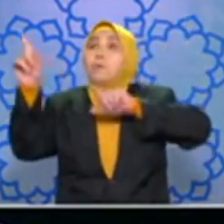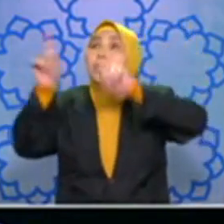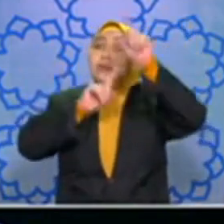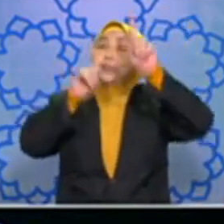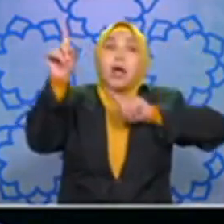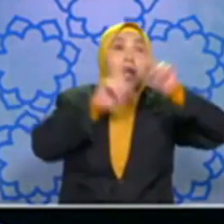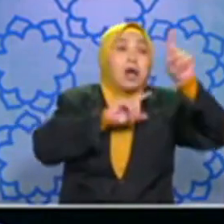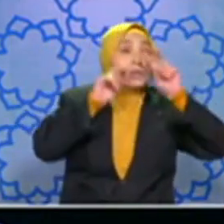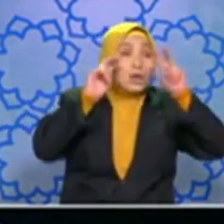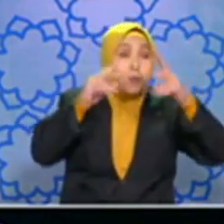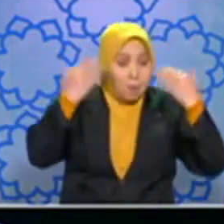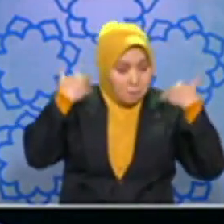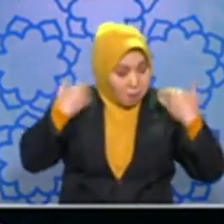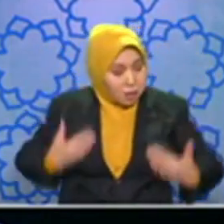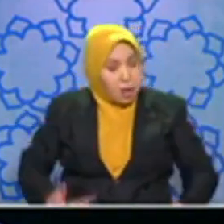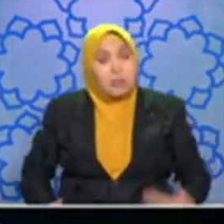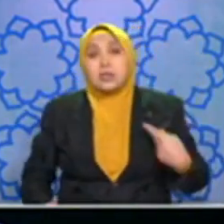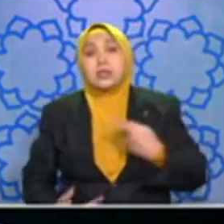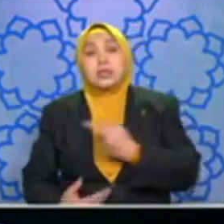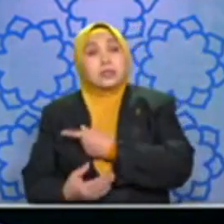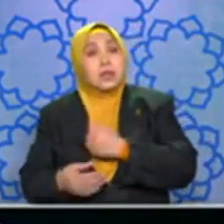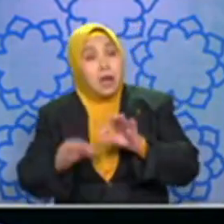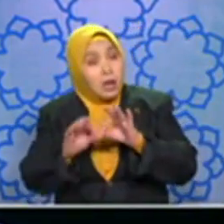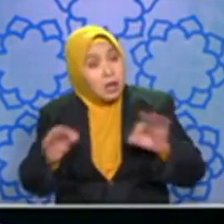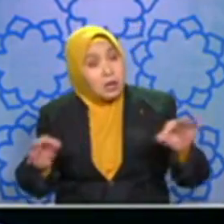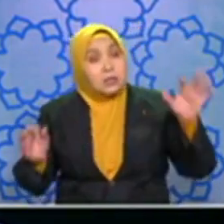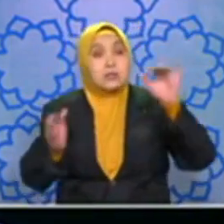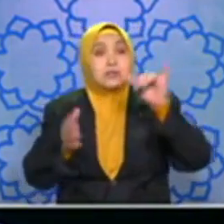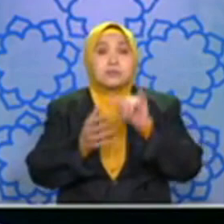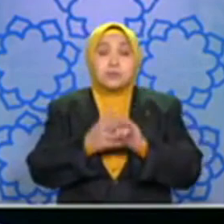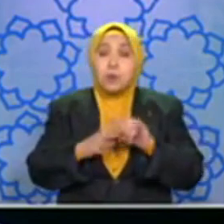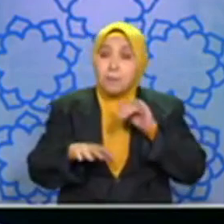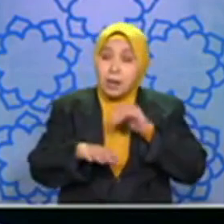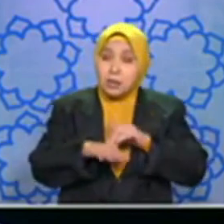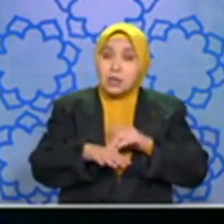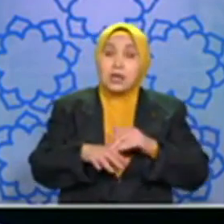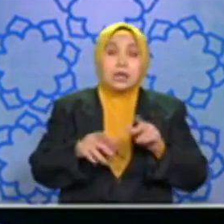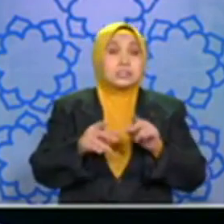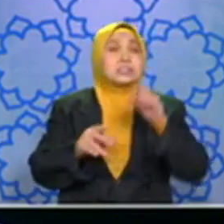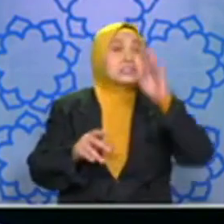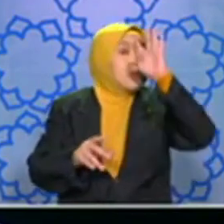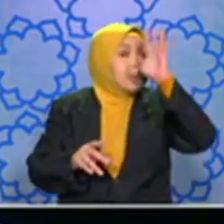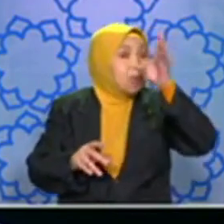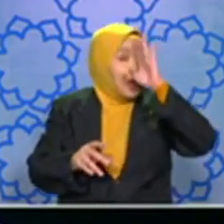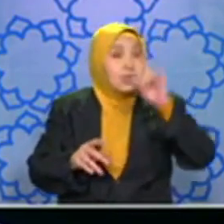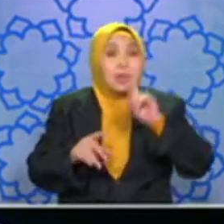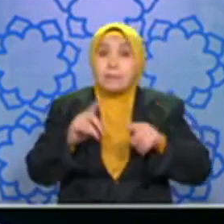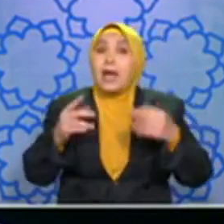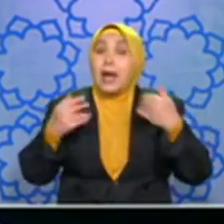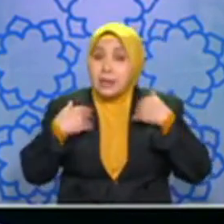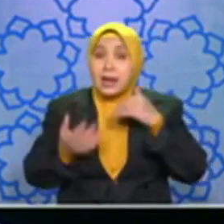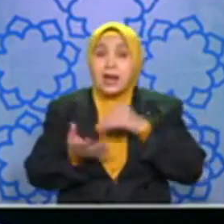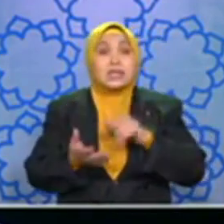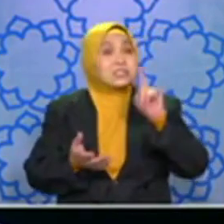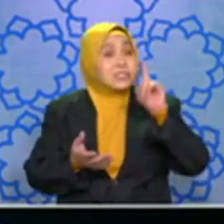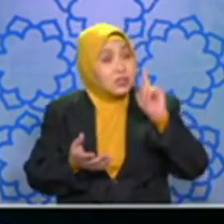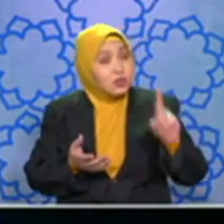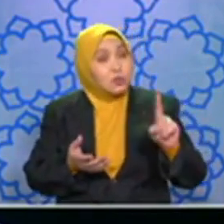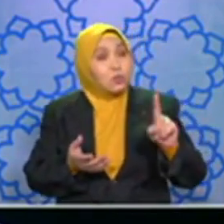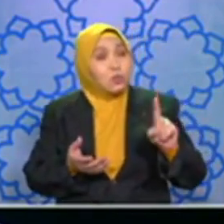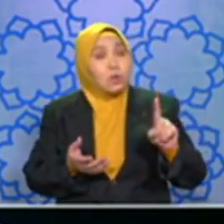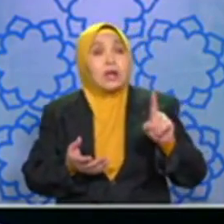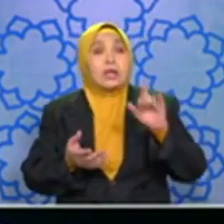kepada tubuh badan kita, itu ayatillah fil kaun, pada ciptaan. Tetapi ada satu lagi ayatillah fil